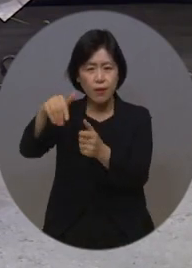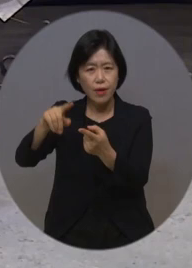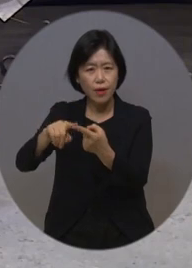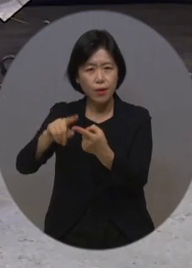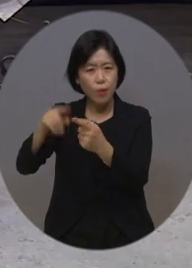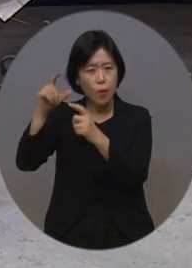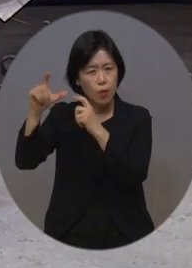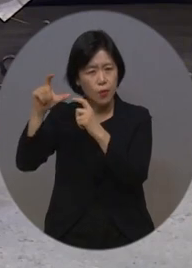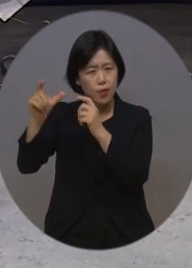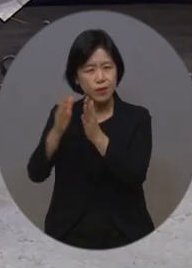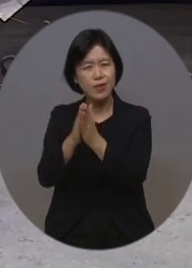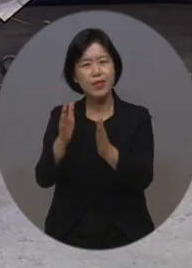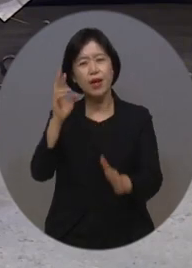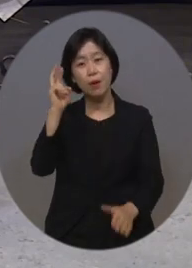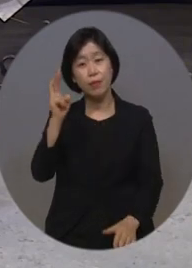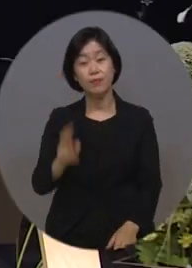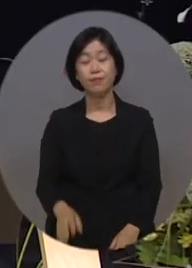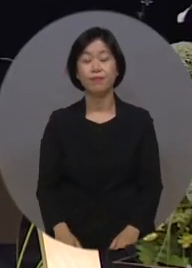할 것입니다.